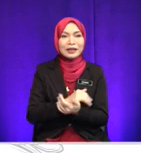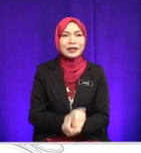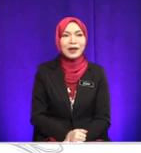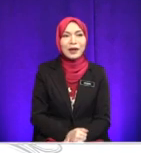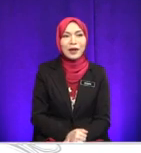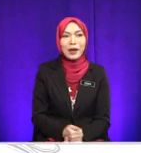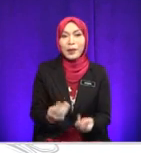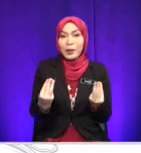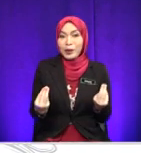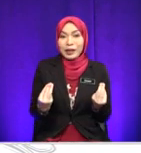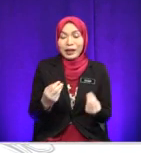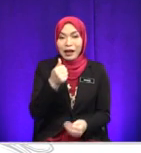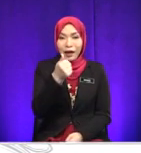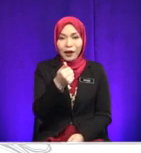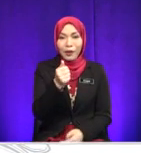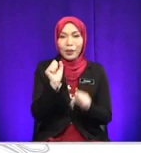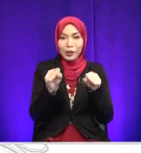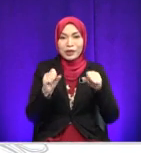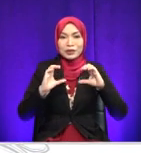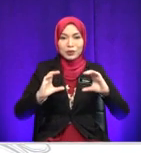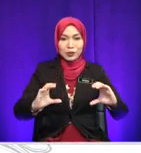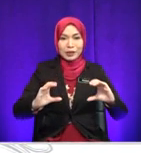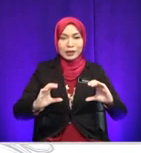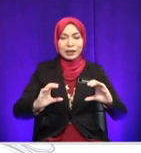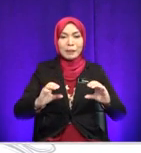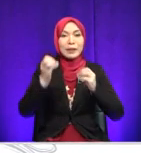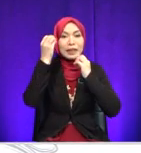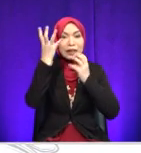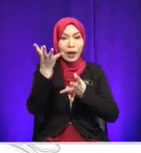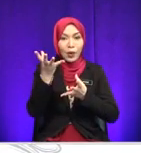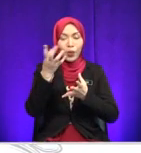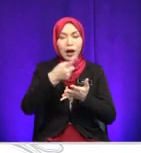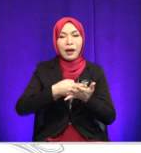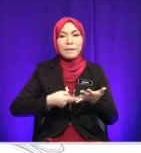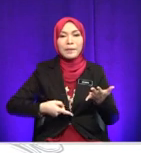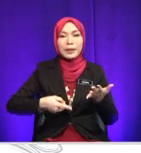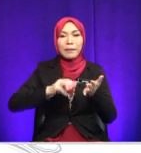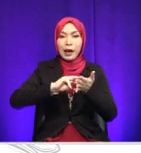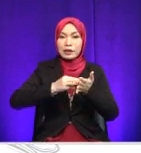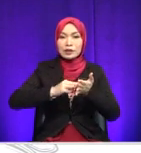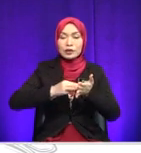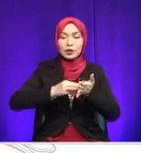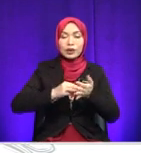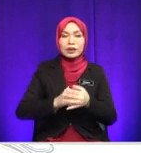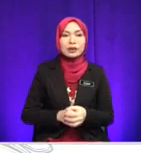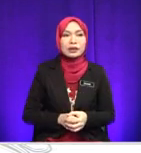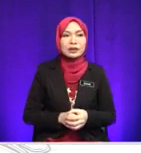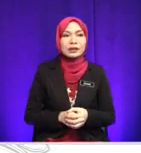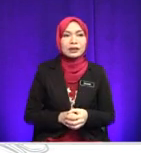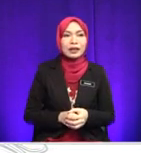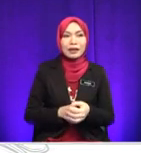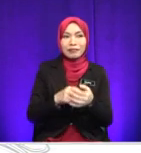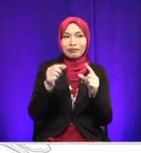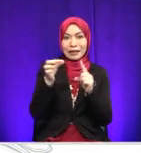Lina nak tanya ni. Apakah maksud ekstradisi? Apakah maksud visa?